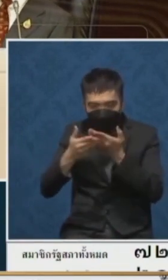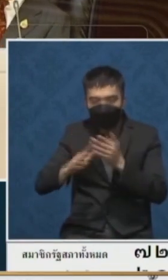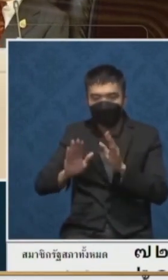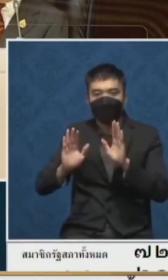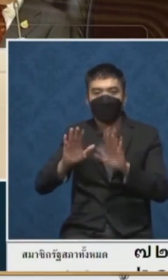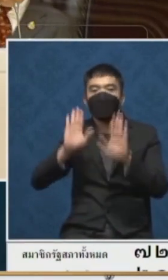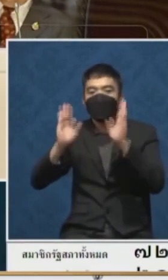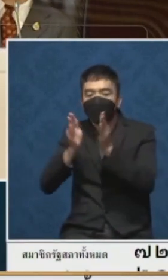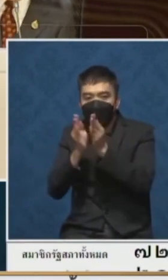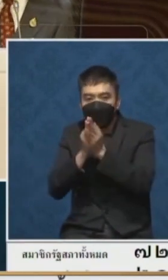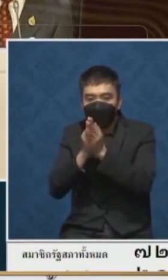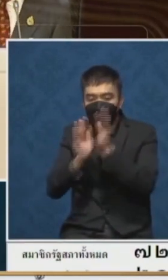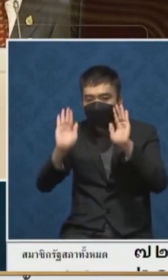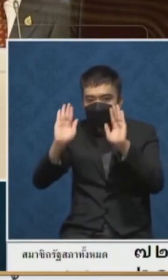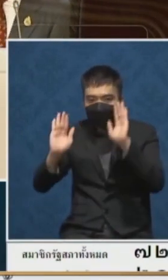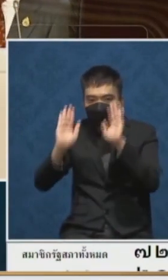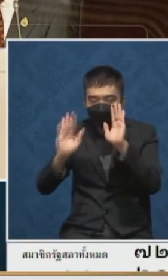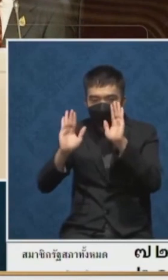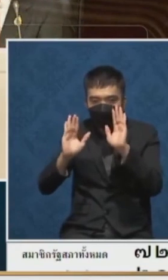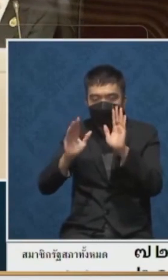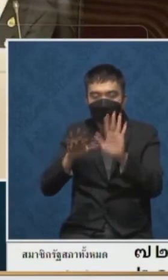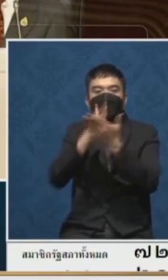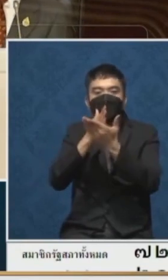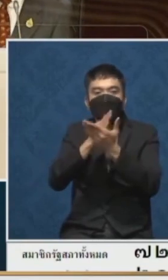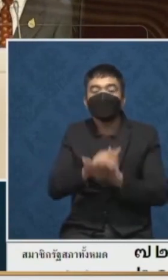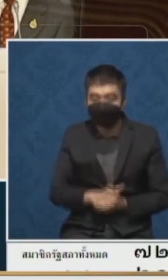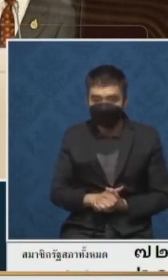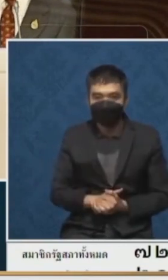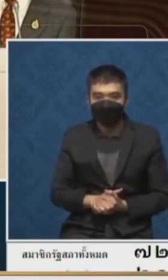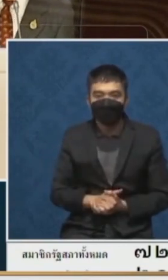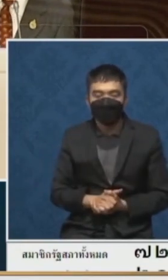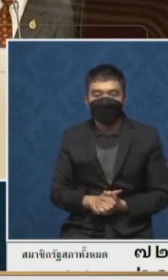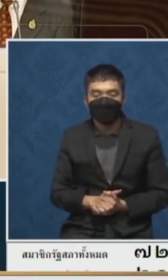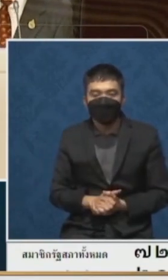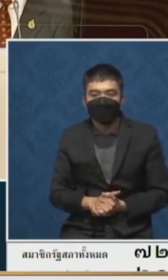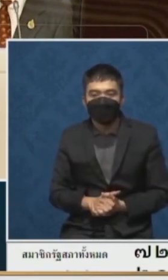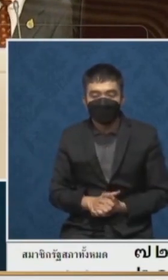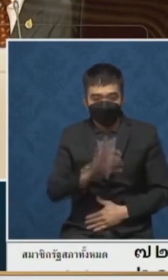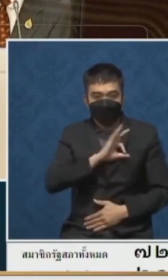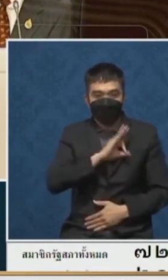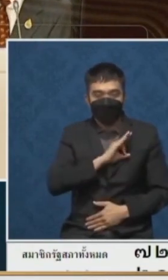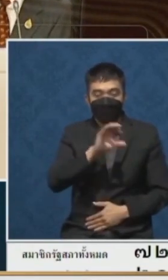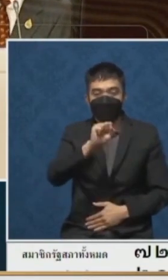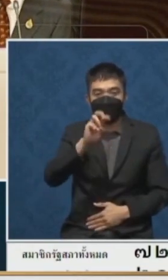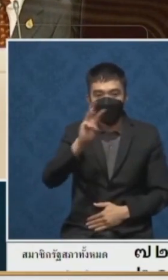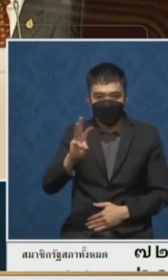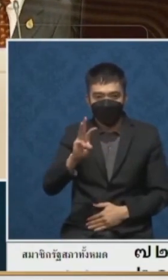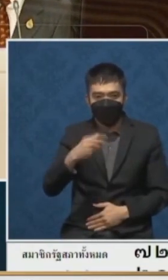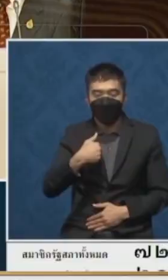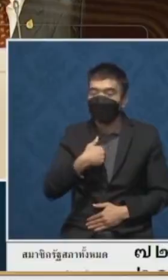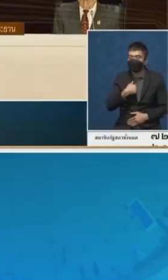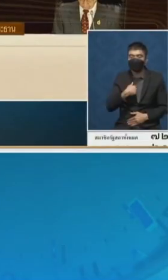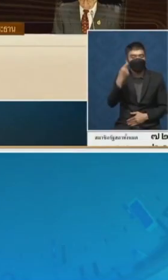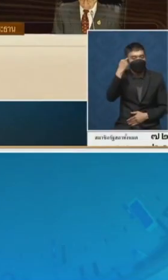ไม่นอยกวา 2ใน 3ของศมายศเทาที่มีอยู่ของท 2 สภาหมายอบเรีเลยครับวาสมาชิคพทธธาเห็นดวยวไม่ยืนอย่างครั